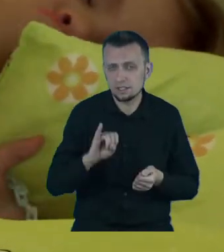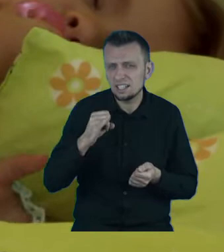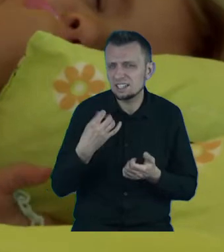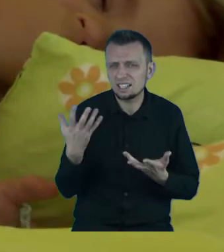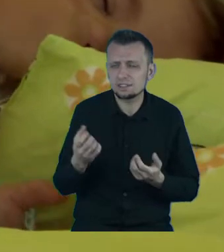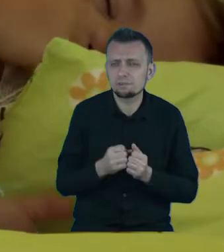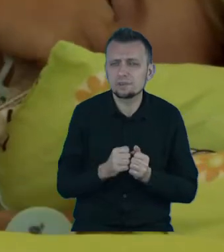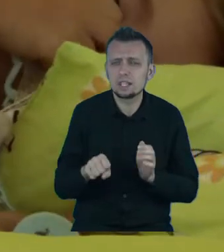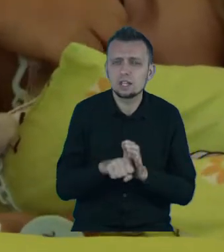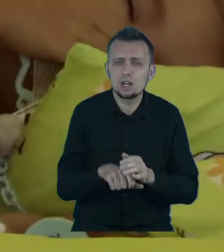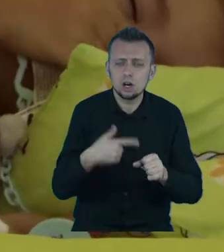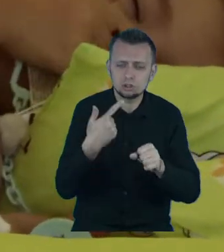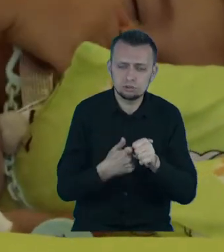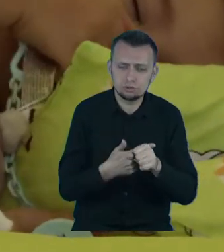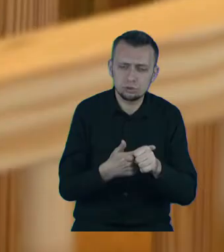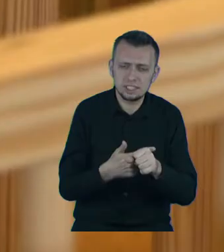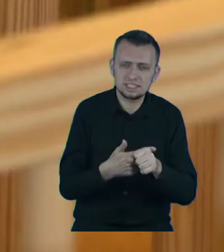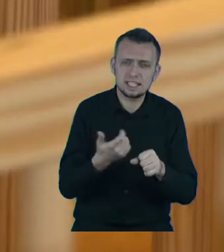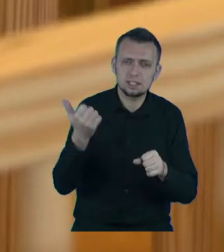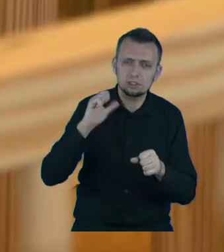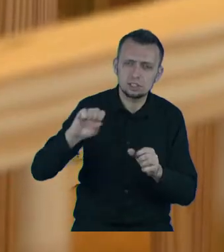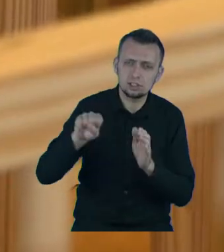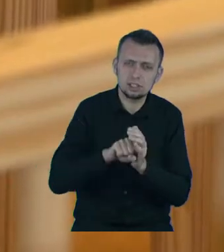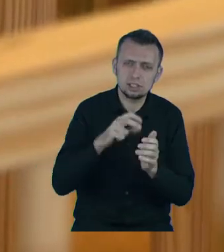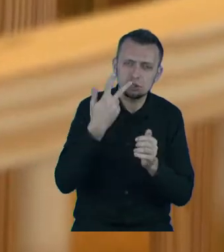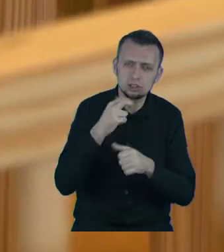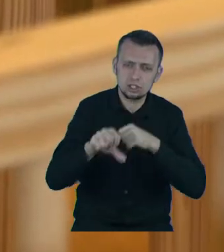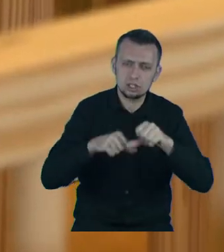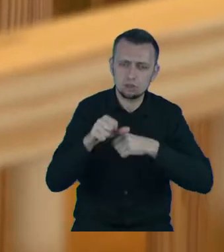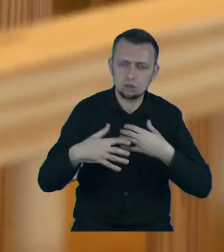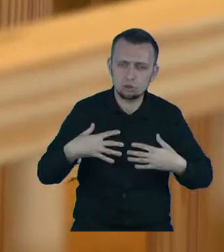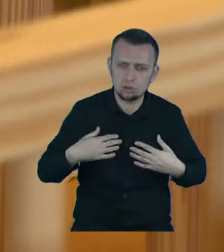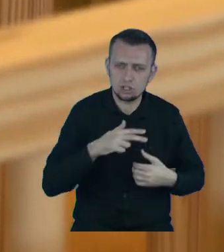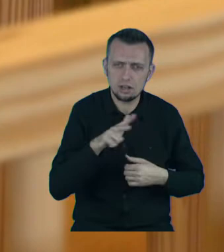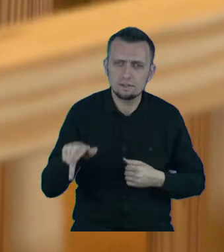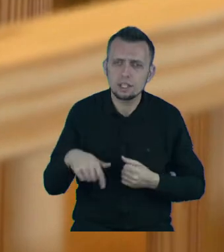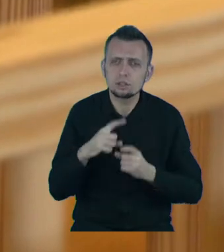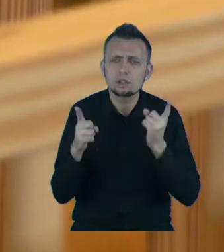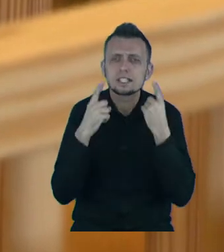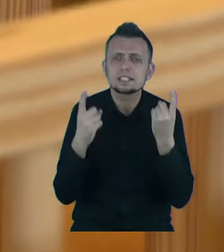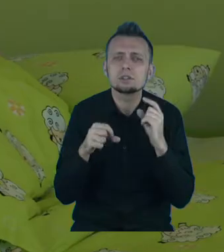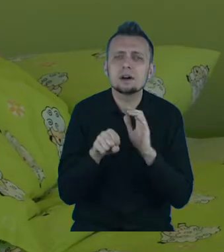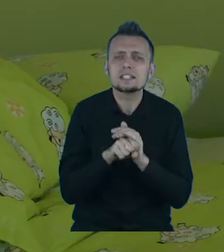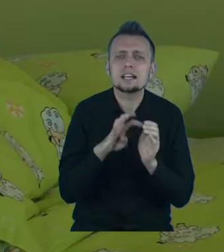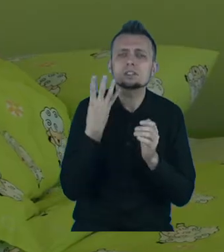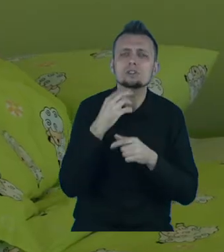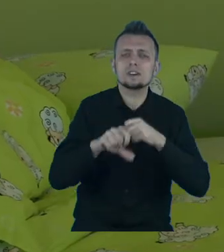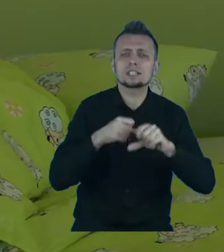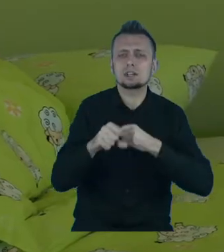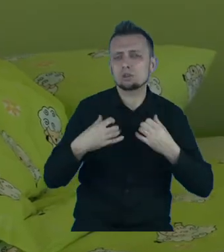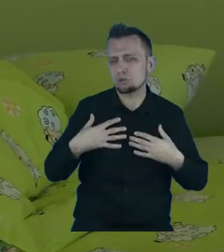Od 20 tygodnia do 3 roku życia. W niektórych przypadkach uzasadnionych do 4 roku życia.